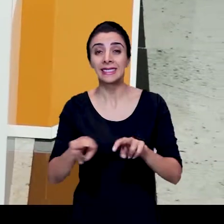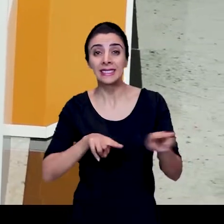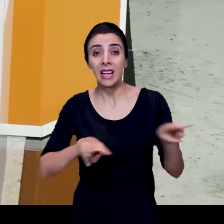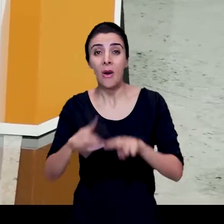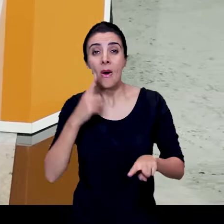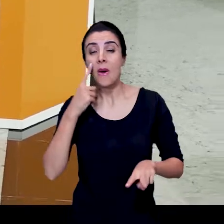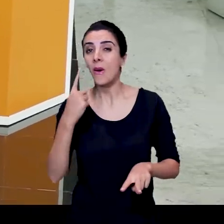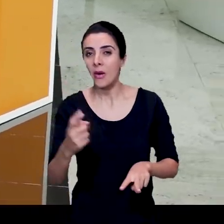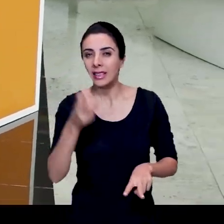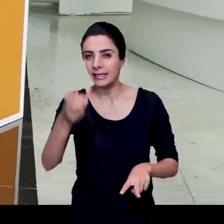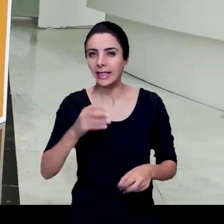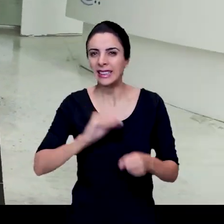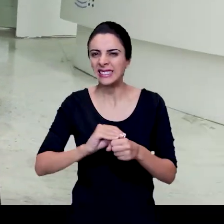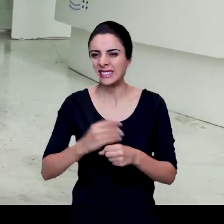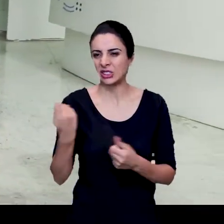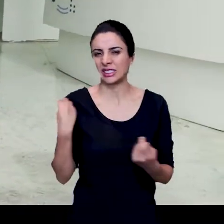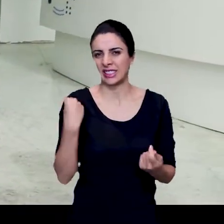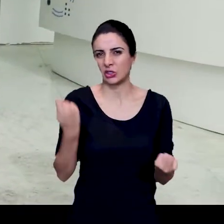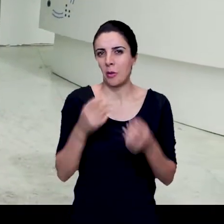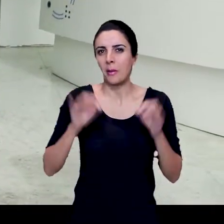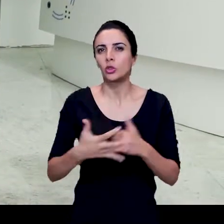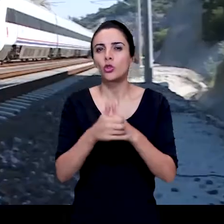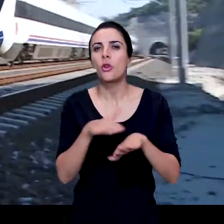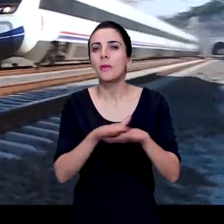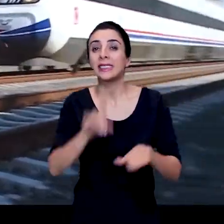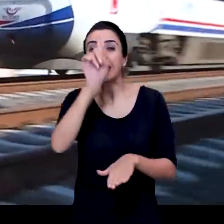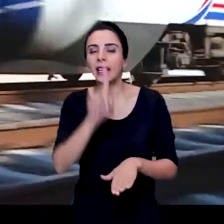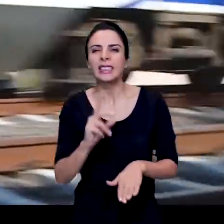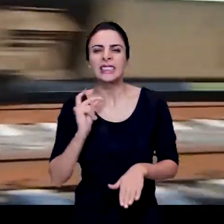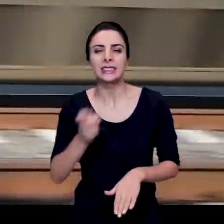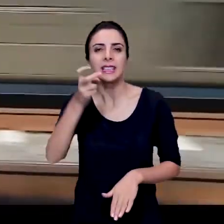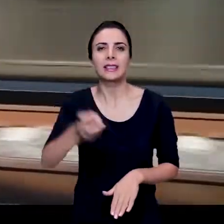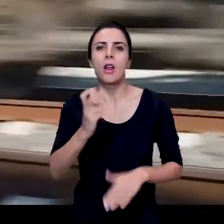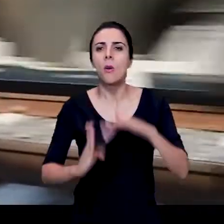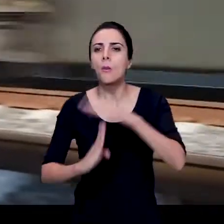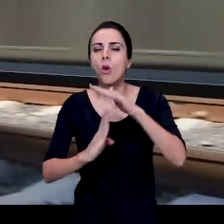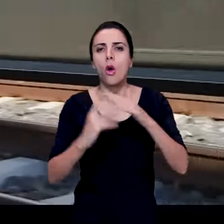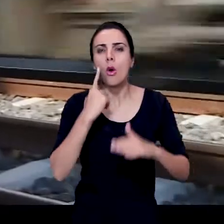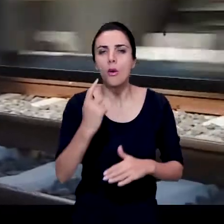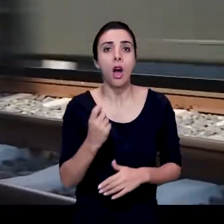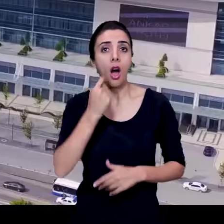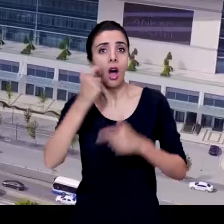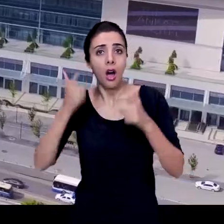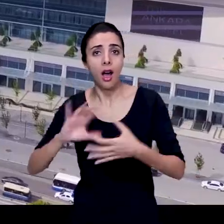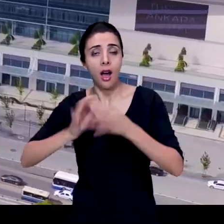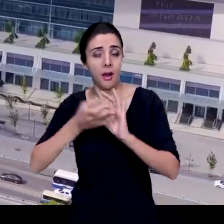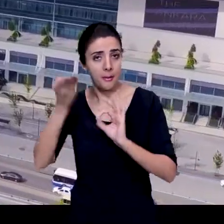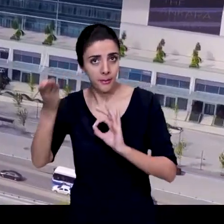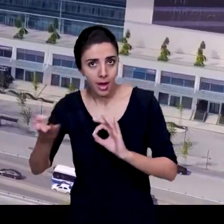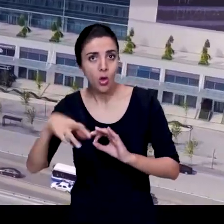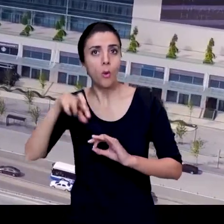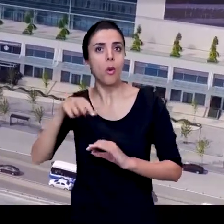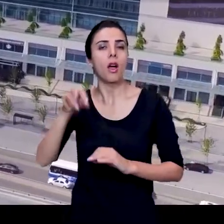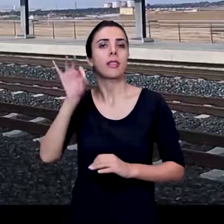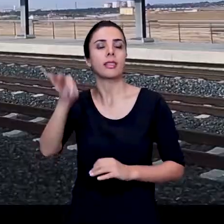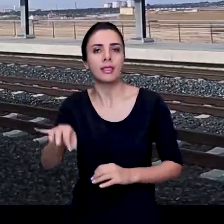Engelsiz demiryolu hedefiyle hizmete verilen Turuncu Masa uygulaması, ilk etapta yüksek hızlı trenlerin duruş yaptığı Ankara,